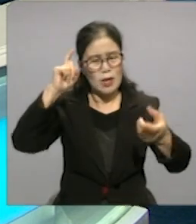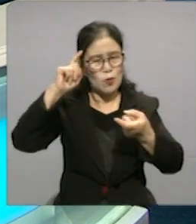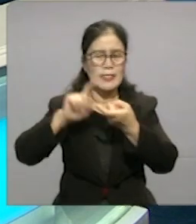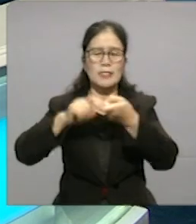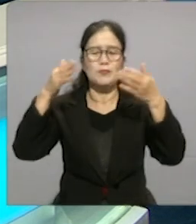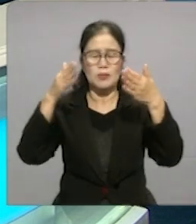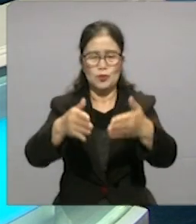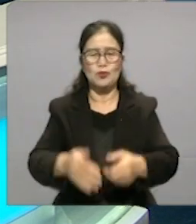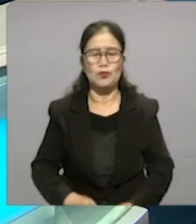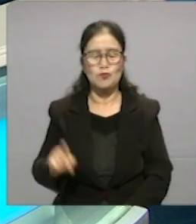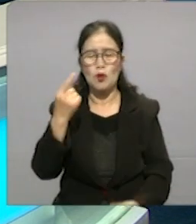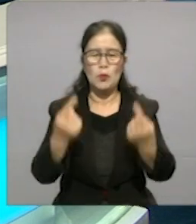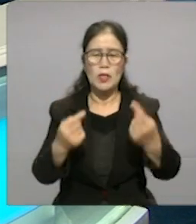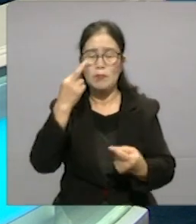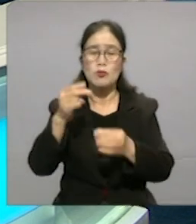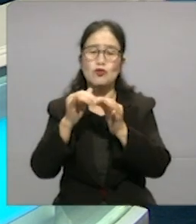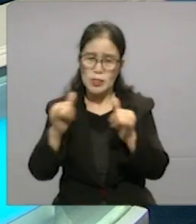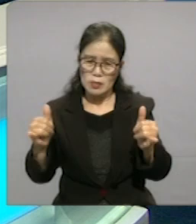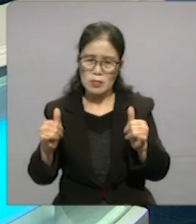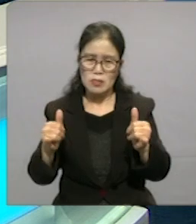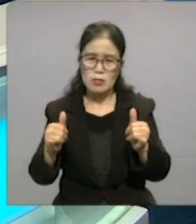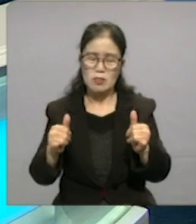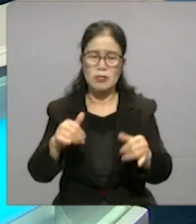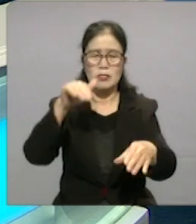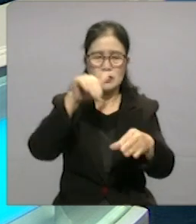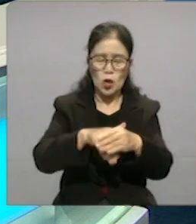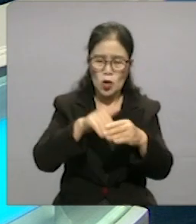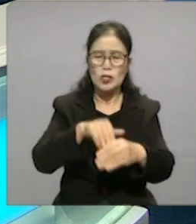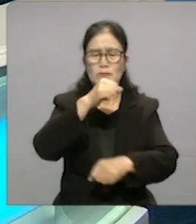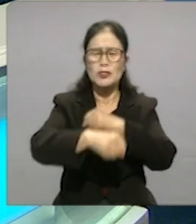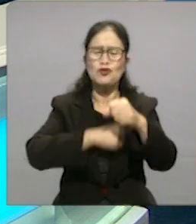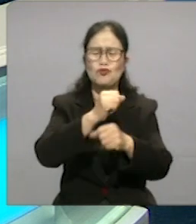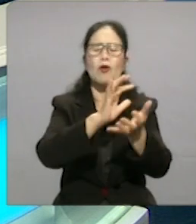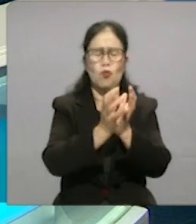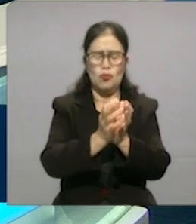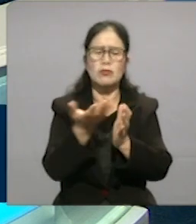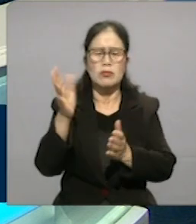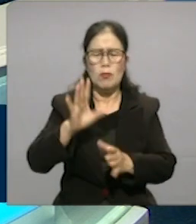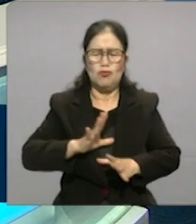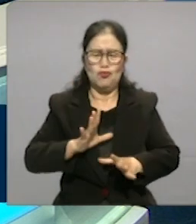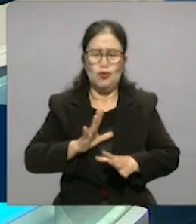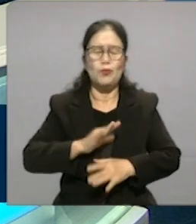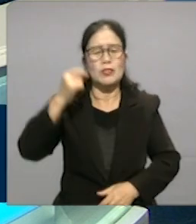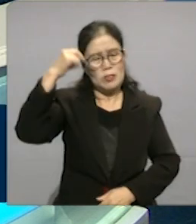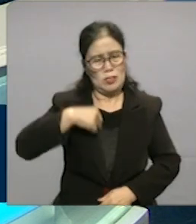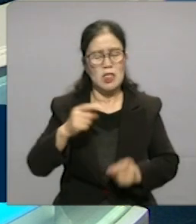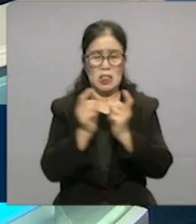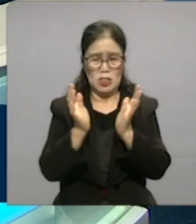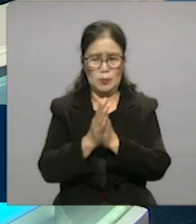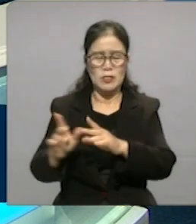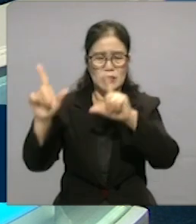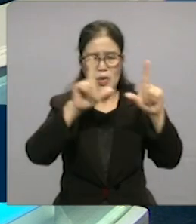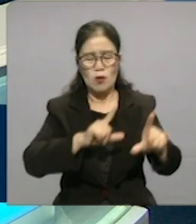집중되는데 무엇보다도 미국민들 자 뭐 선거는 민주주의 꽃인데 좀 두려움도 느껴지고 직접적인 생활에